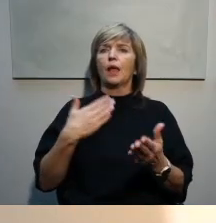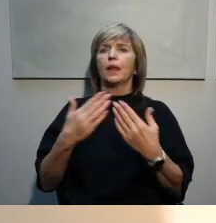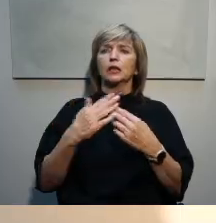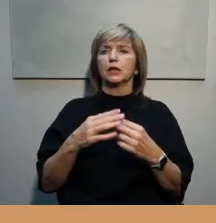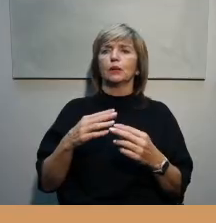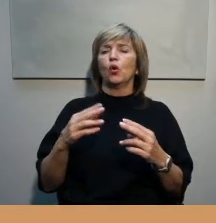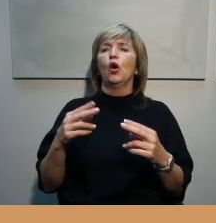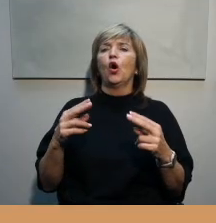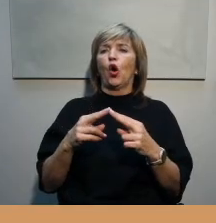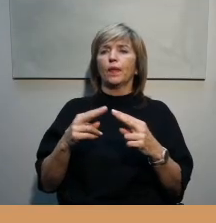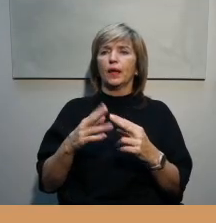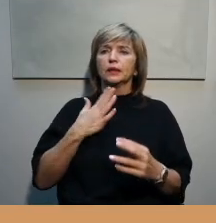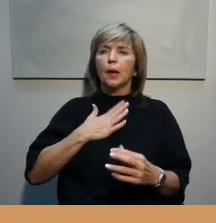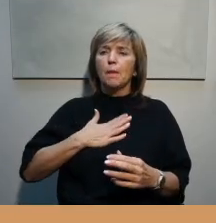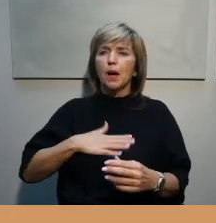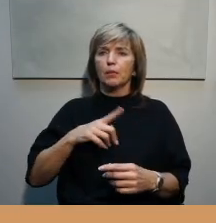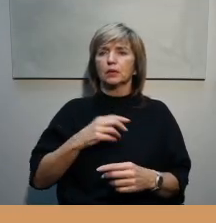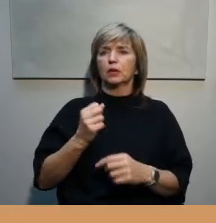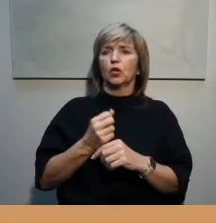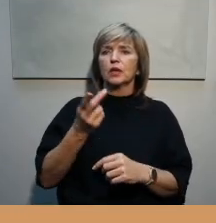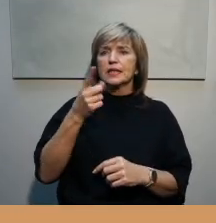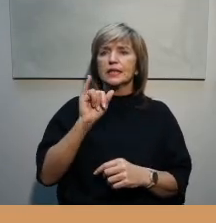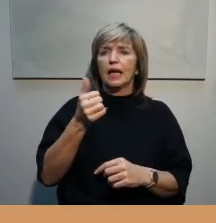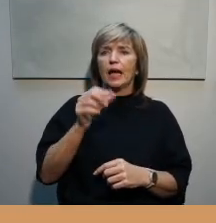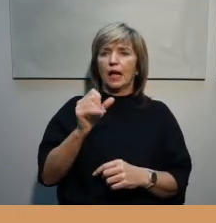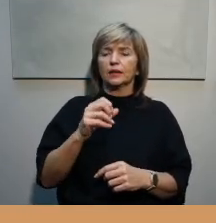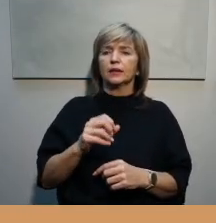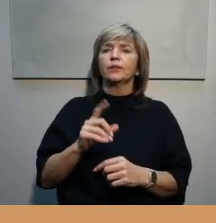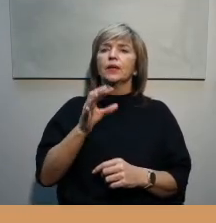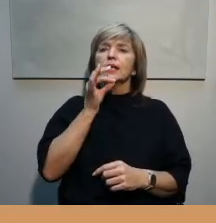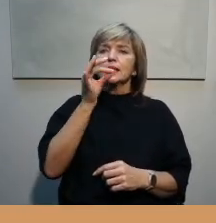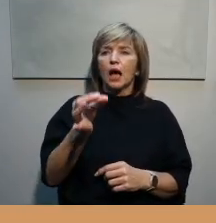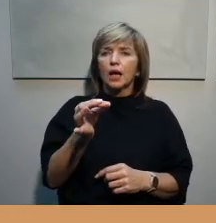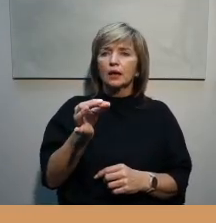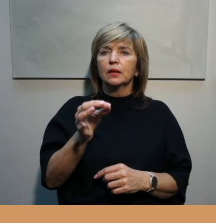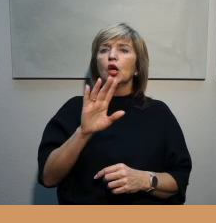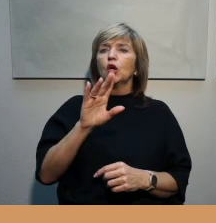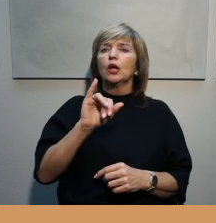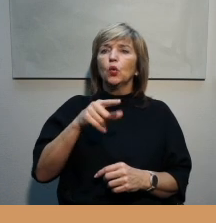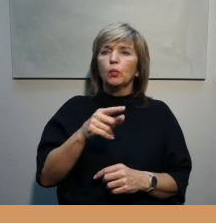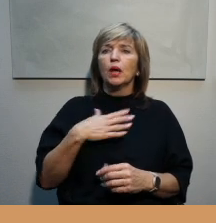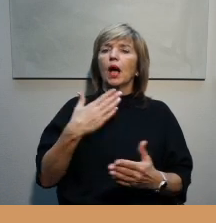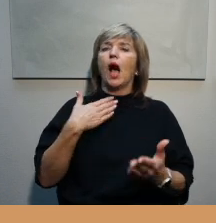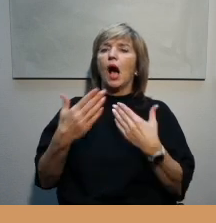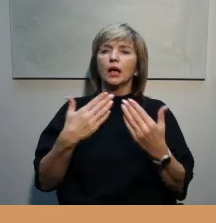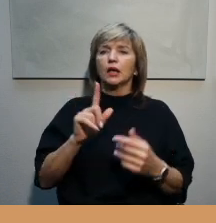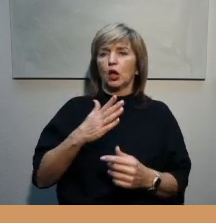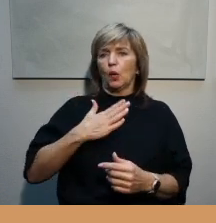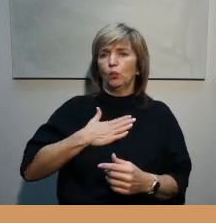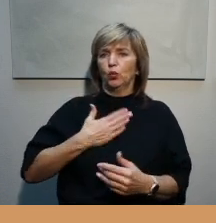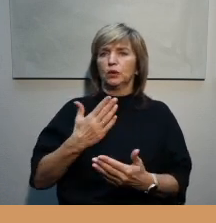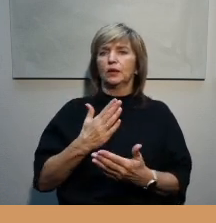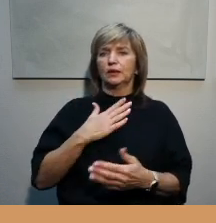Ja? Man ļoti patīk, kā doktors Daniels Sīgals saka, joprojām, kad attiecības ir mūsu